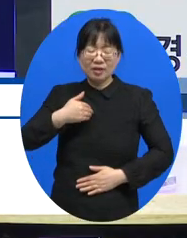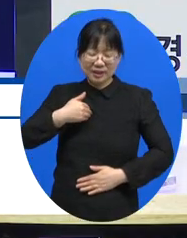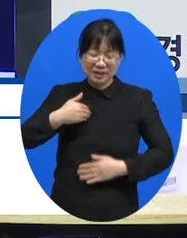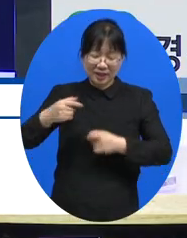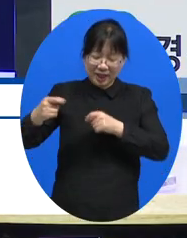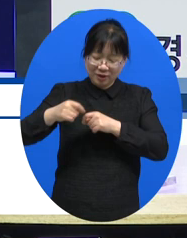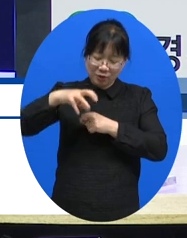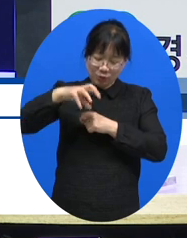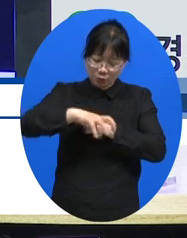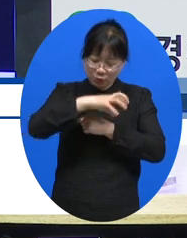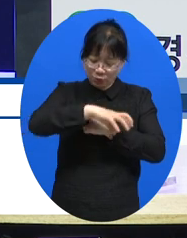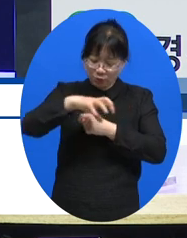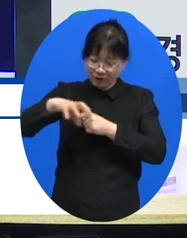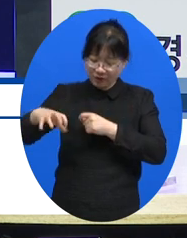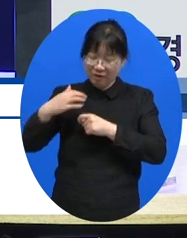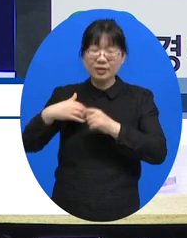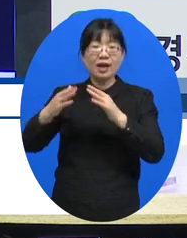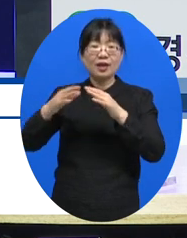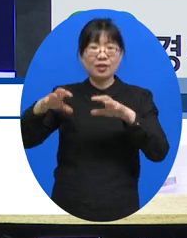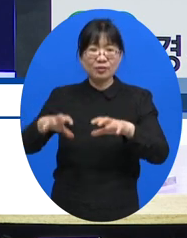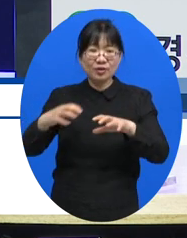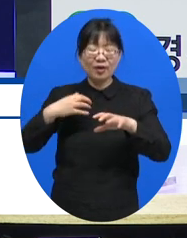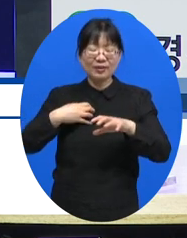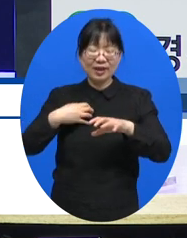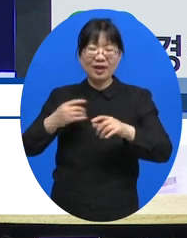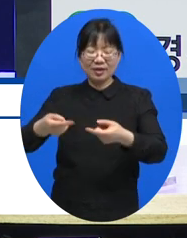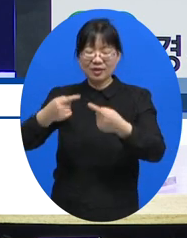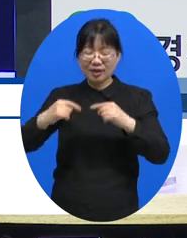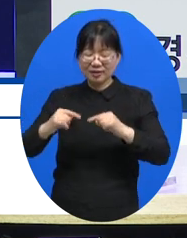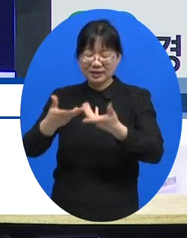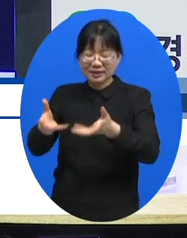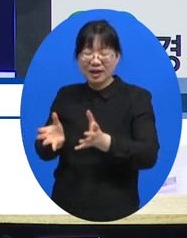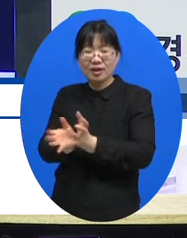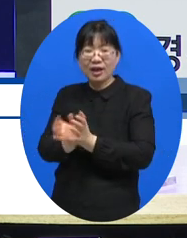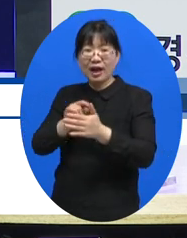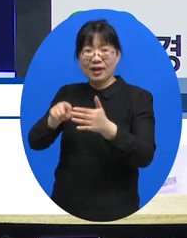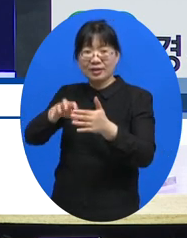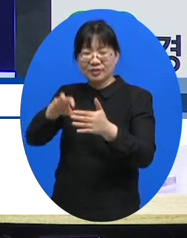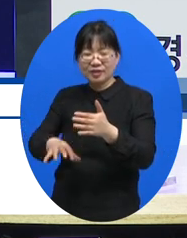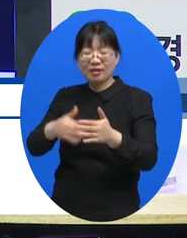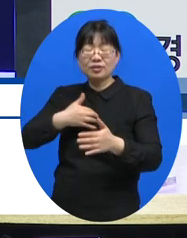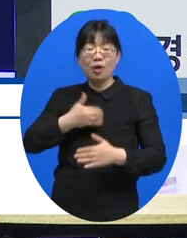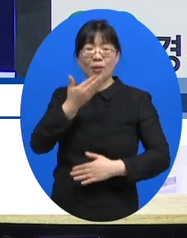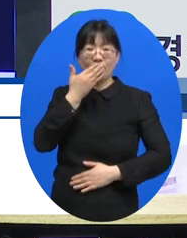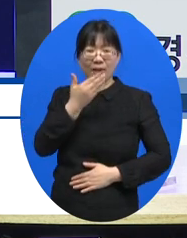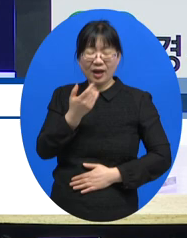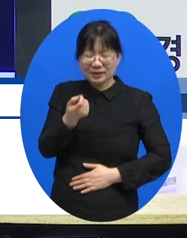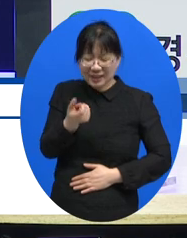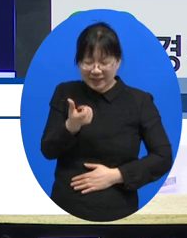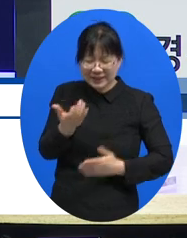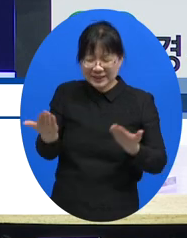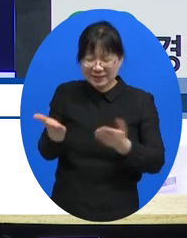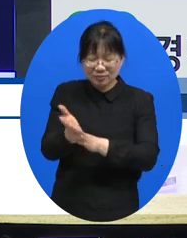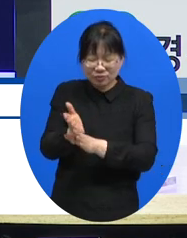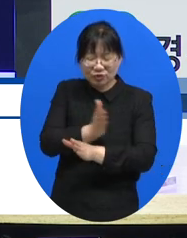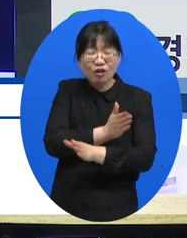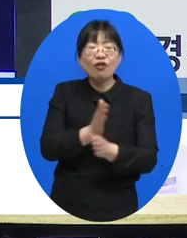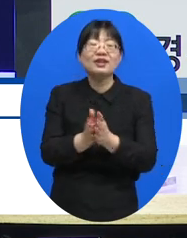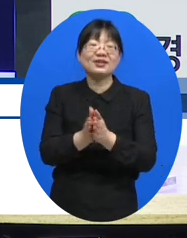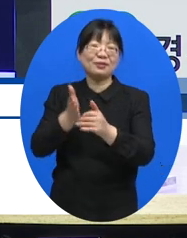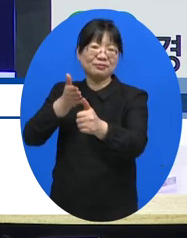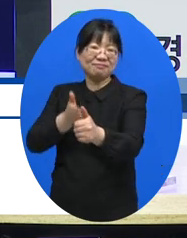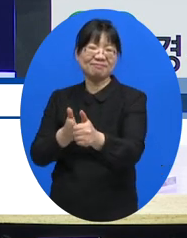자기 주위에서 내 이웃, 내 커뮤니티 에서 내가 할수 있는 작은 것부터